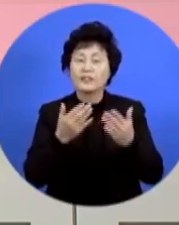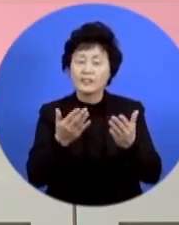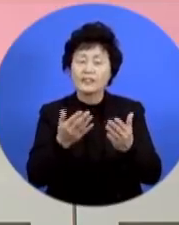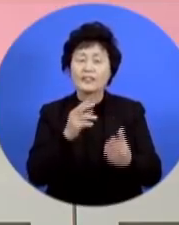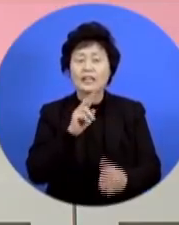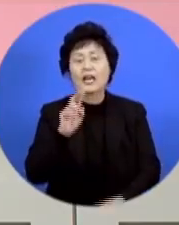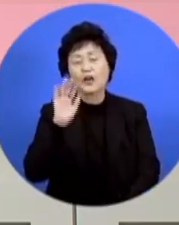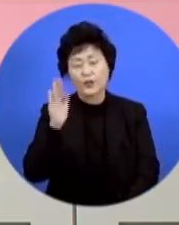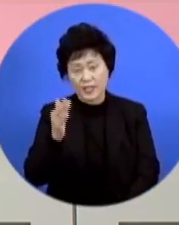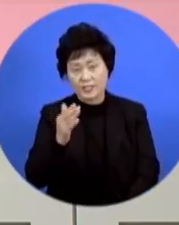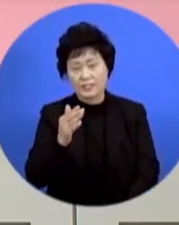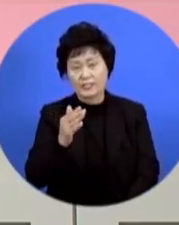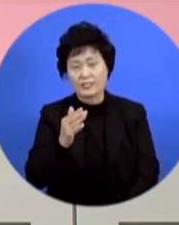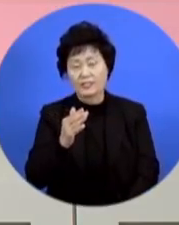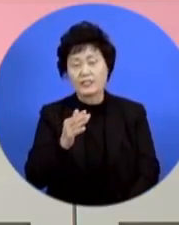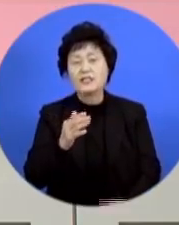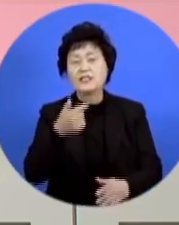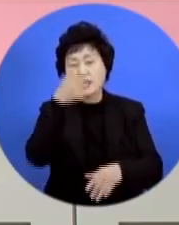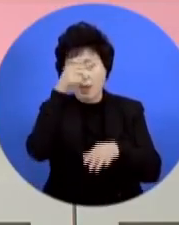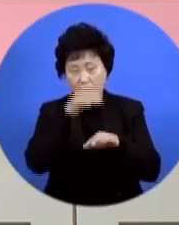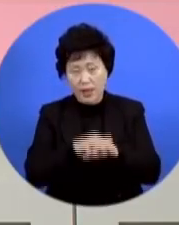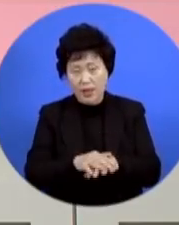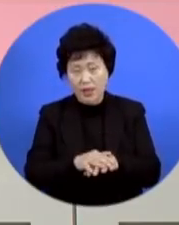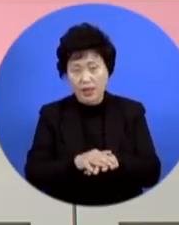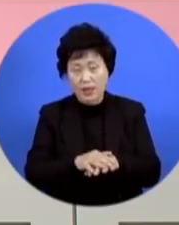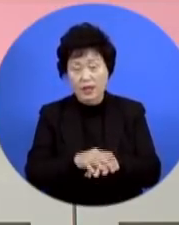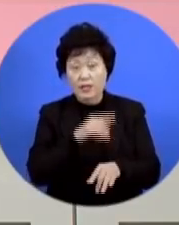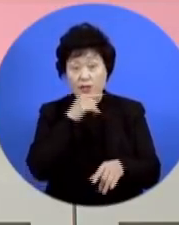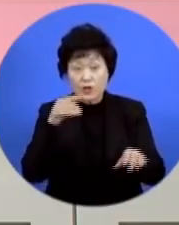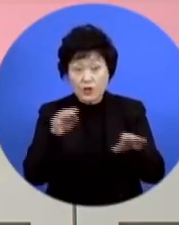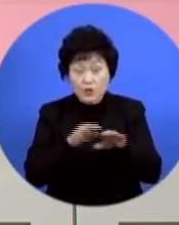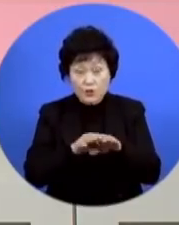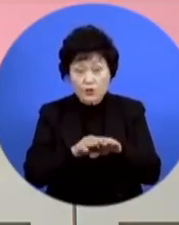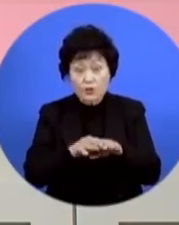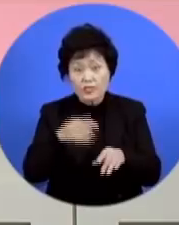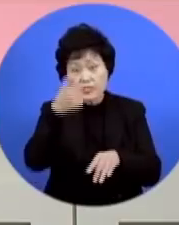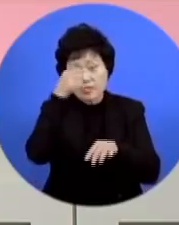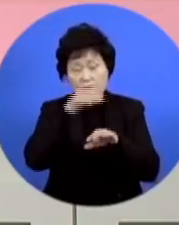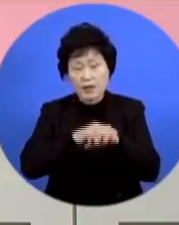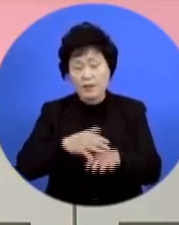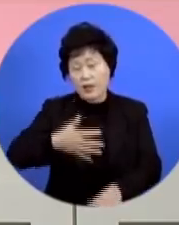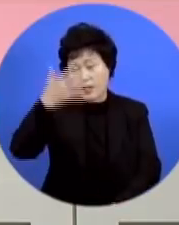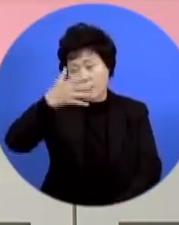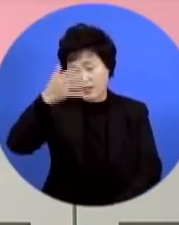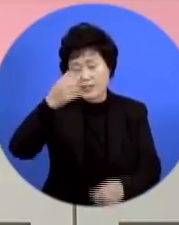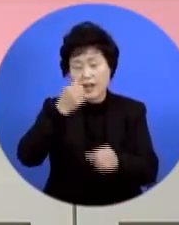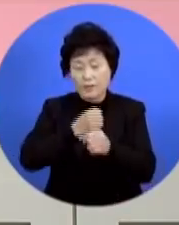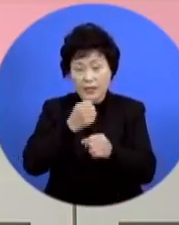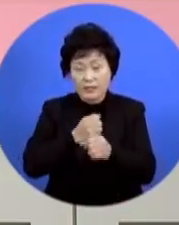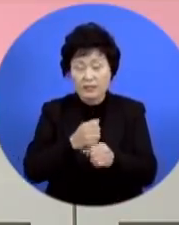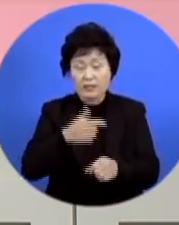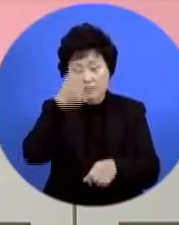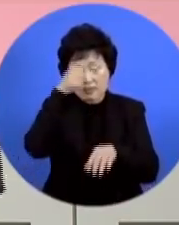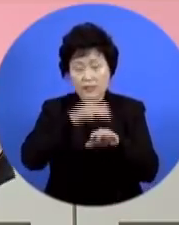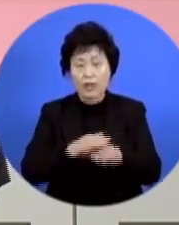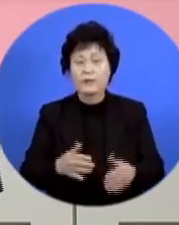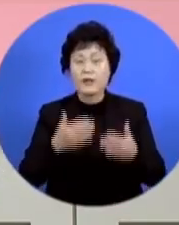주일학교 영상을 저희들이 만들어서 쏠 때 꼭 보면은 엄마 아빠도 같이 해요. 꼭 그 얘기를 넣어요. 그럼 엄마 아빠